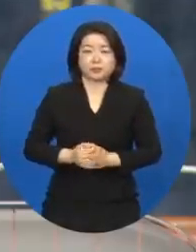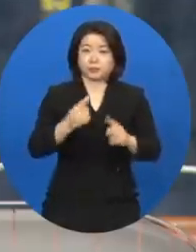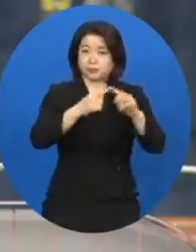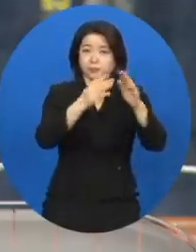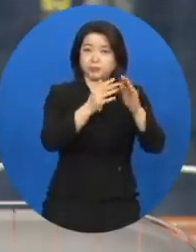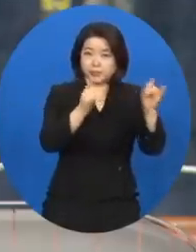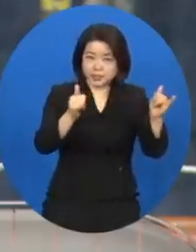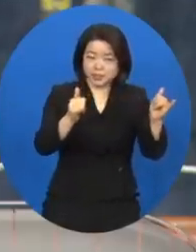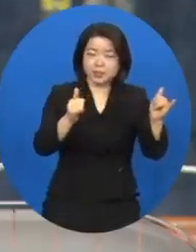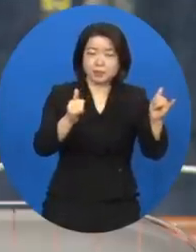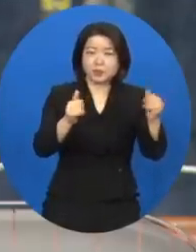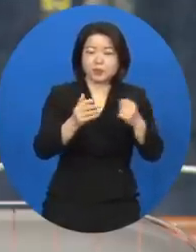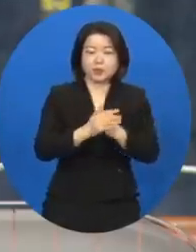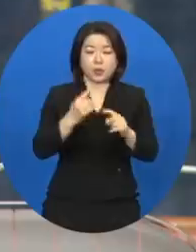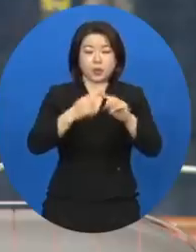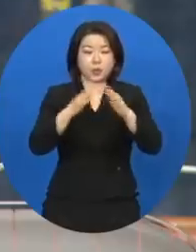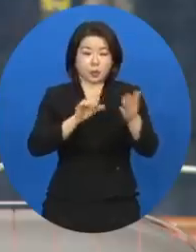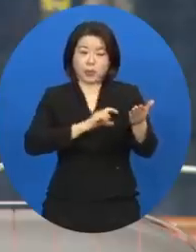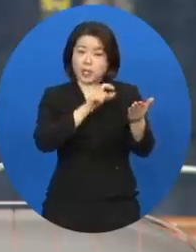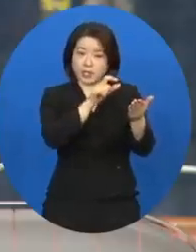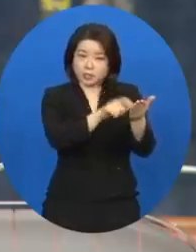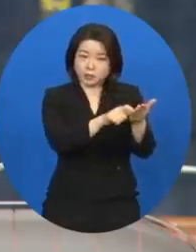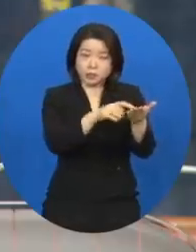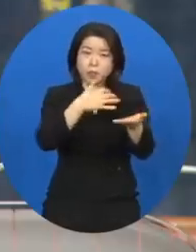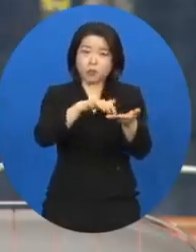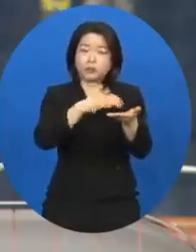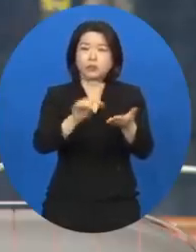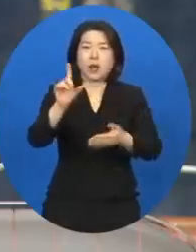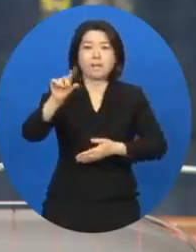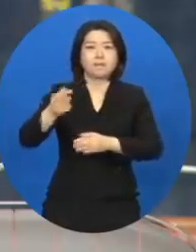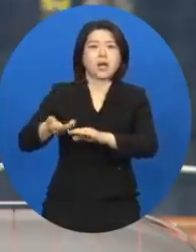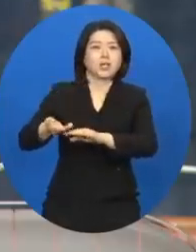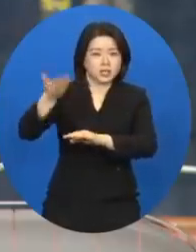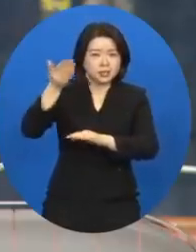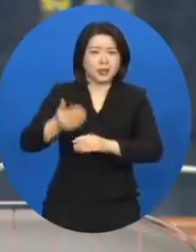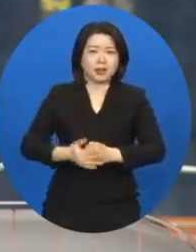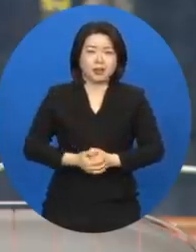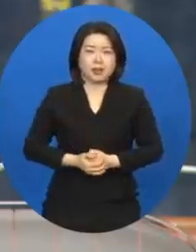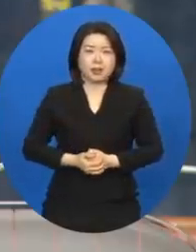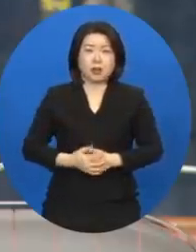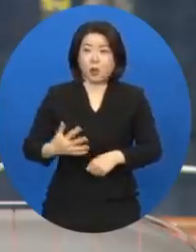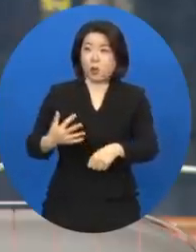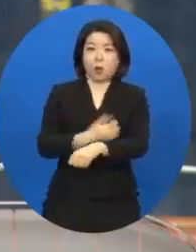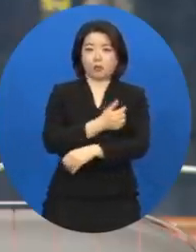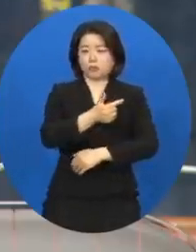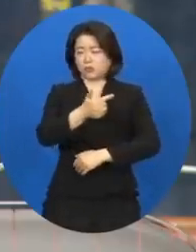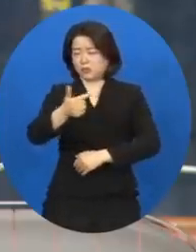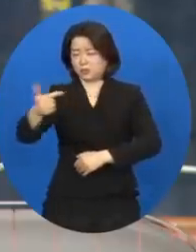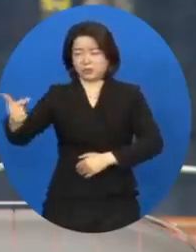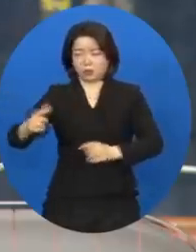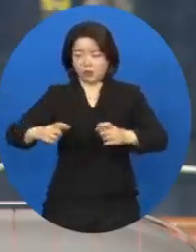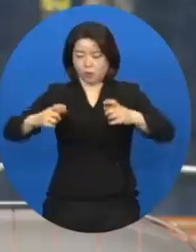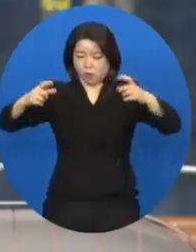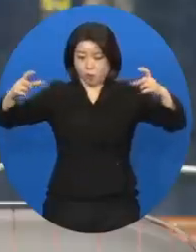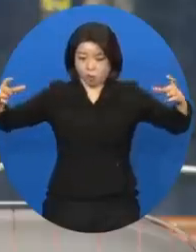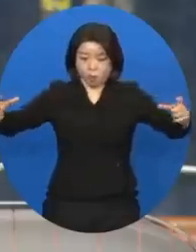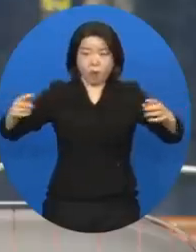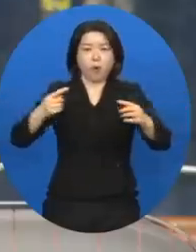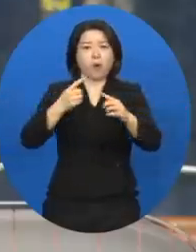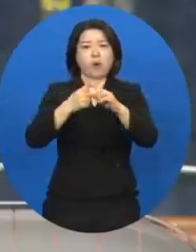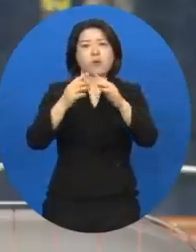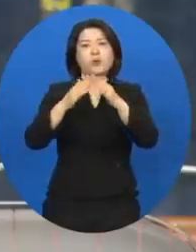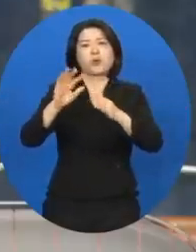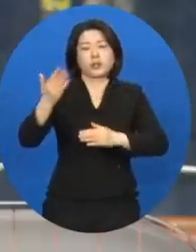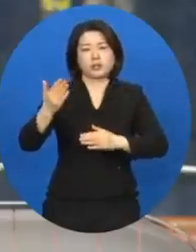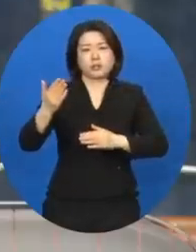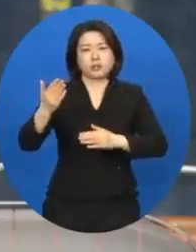교인들도 교인 등록 교인이 벌써 만 명이 넘어섰습니다. 상당히 큰 교회가 된 거죠. 그래서 더